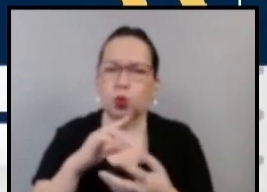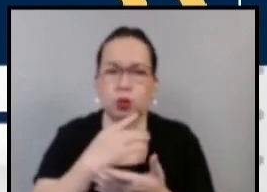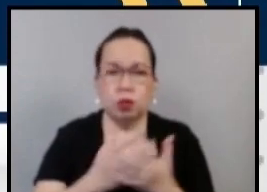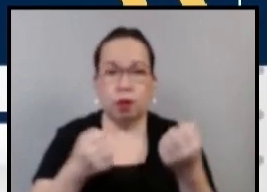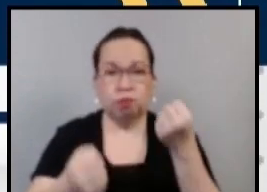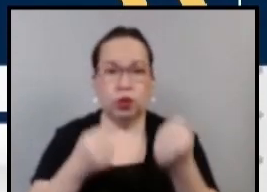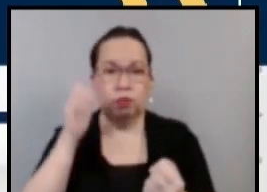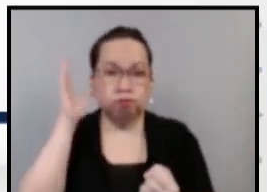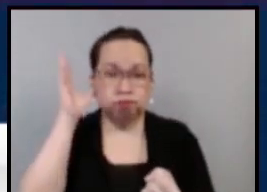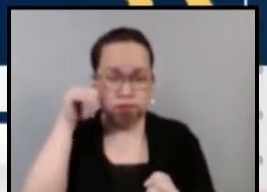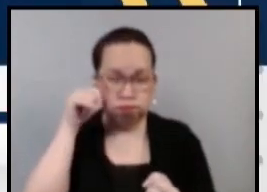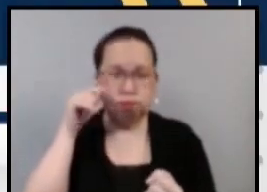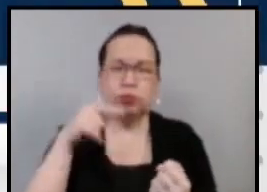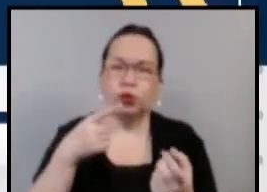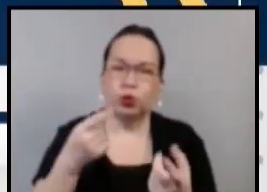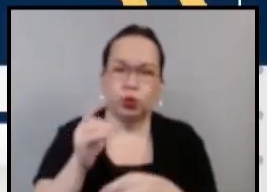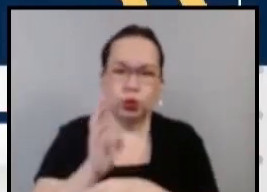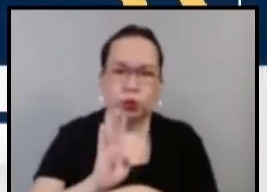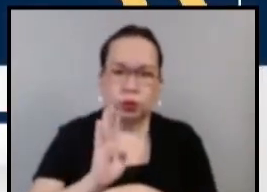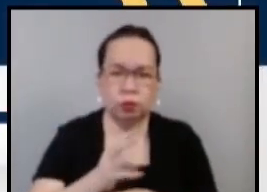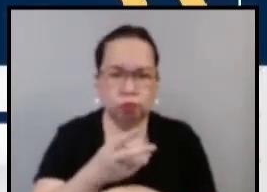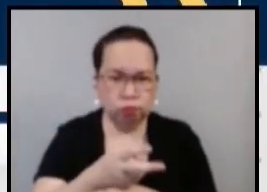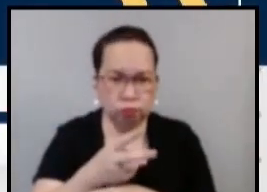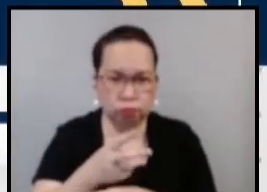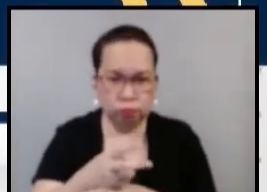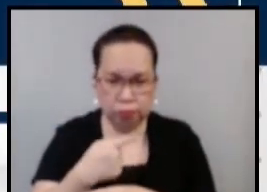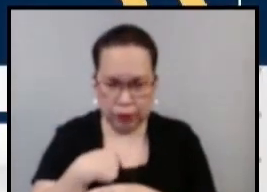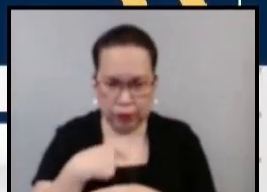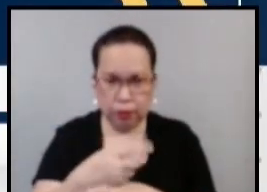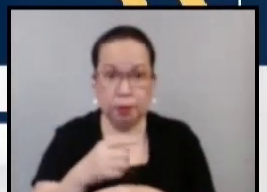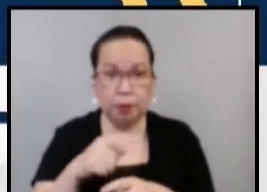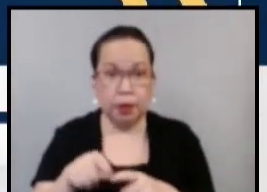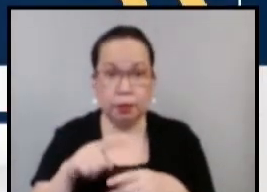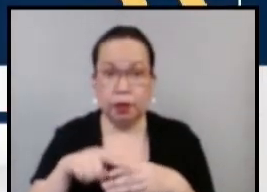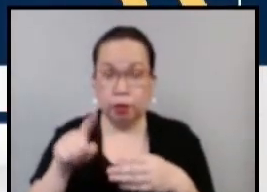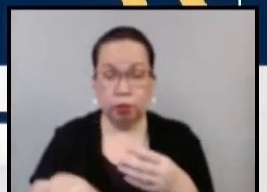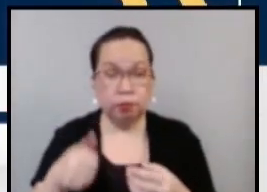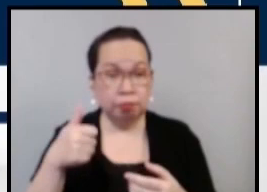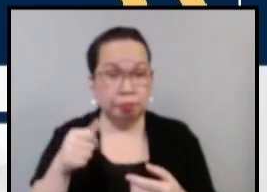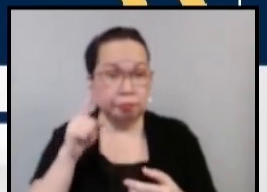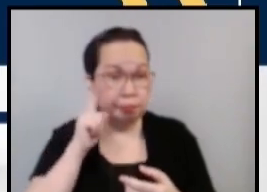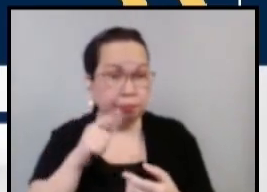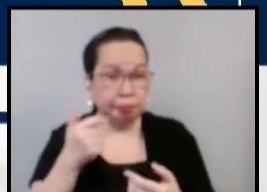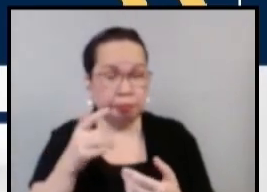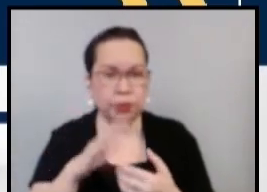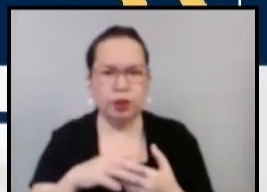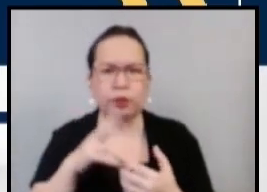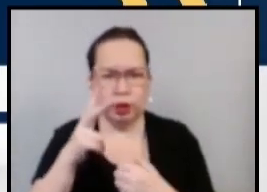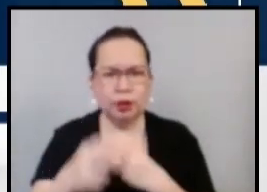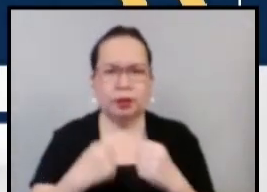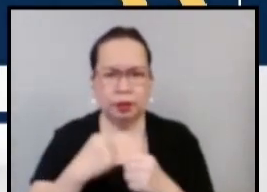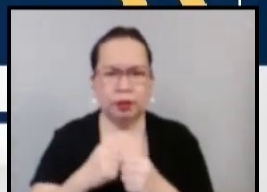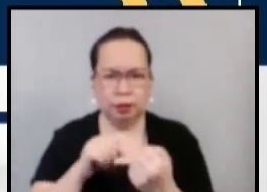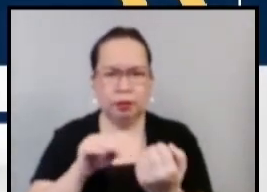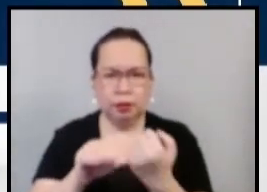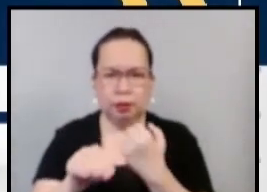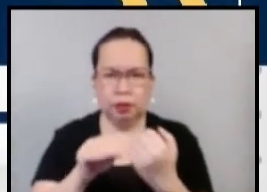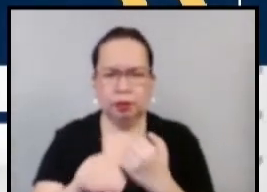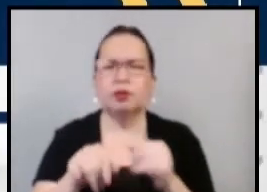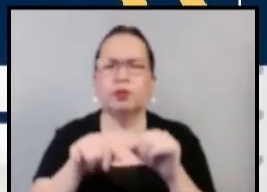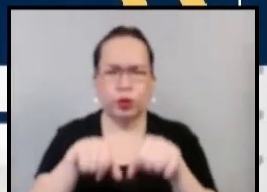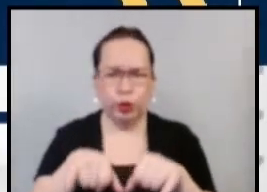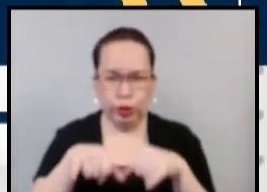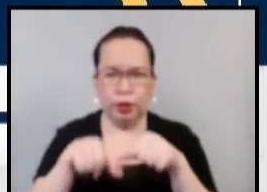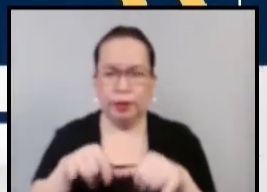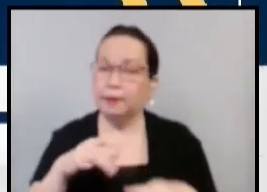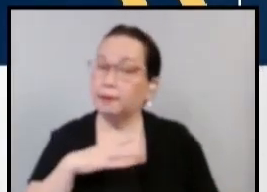ng operator. Kung magiging outcome namin, maganda naman, within 3 years time, bakit kayo may aalisin pa dyan? Mag-isip